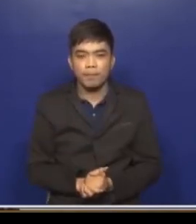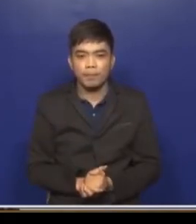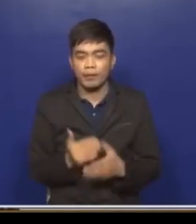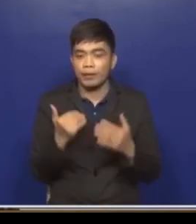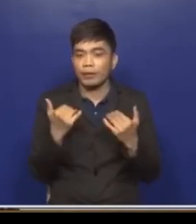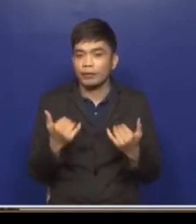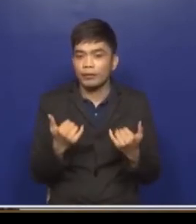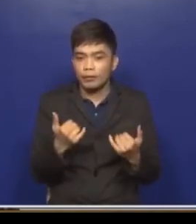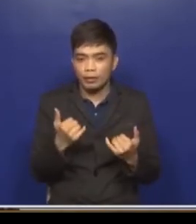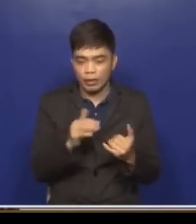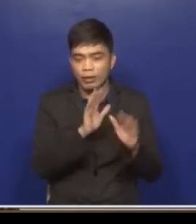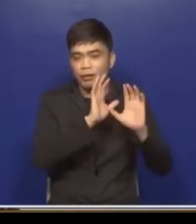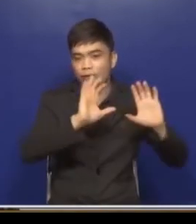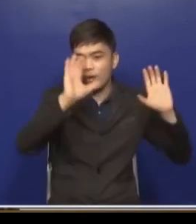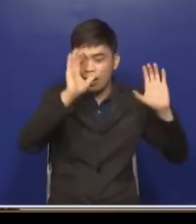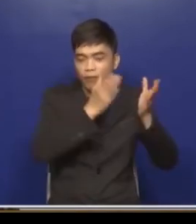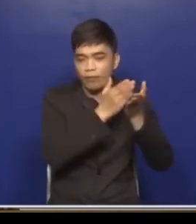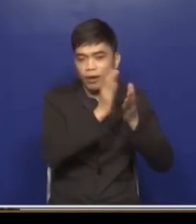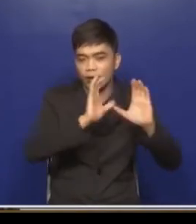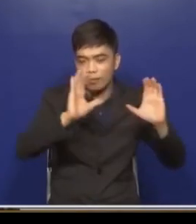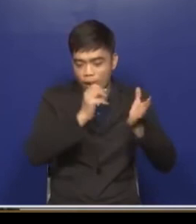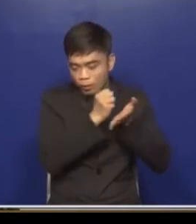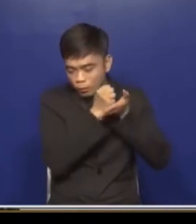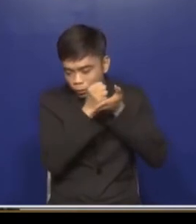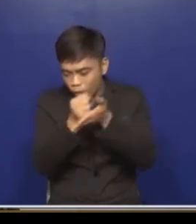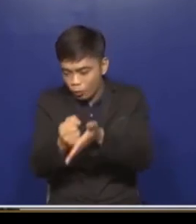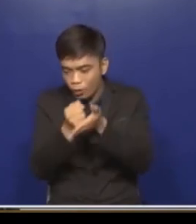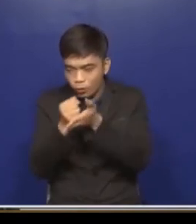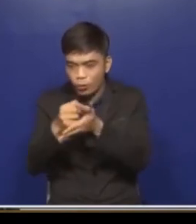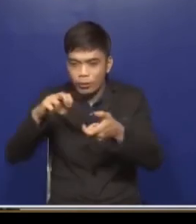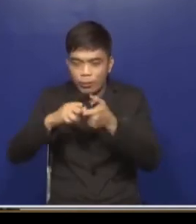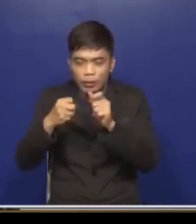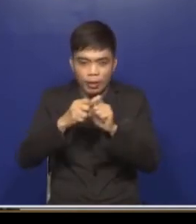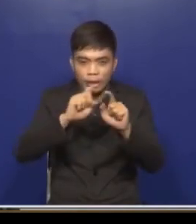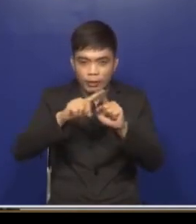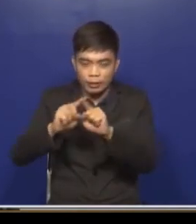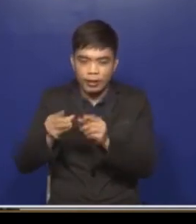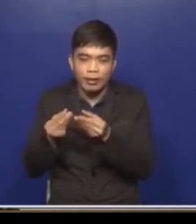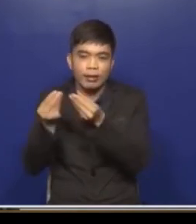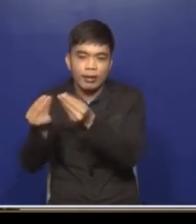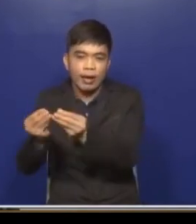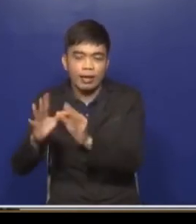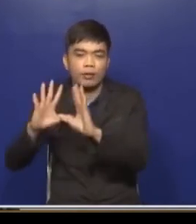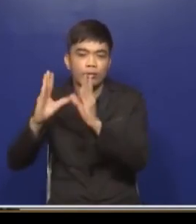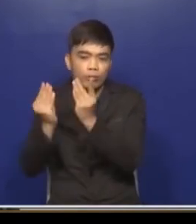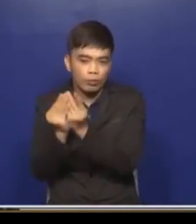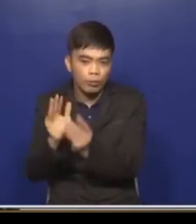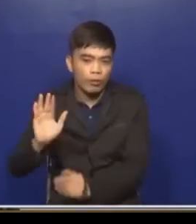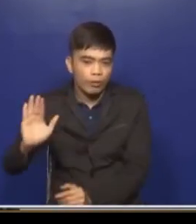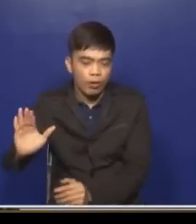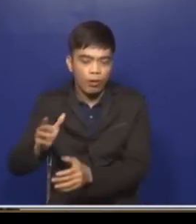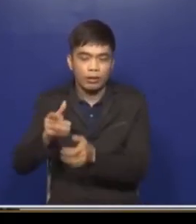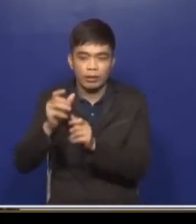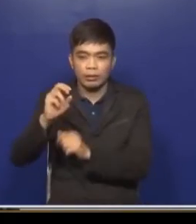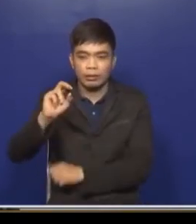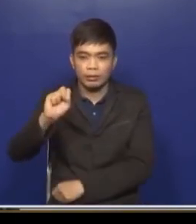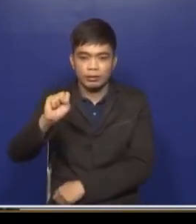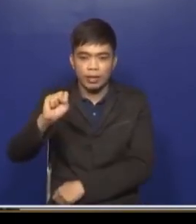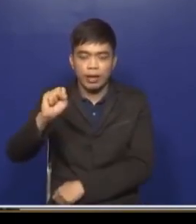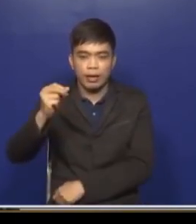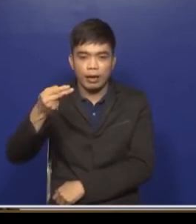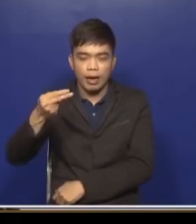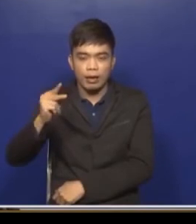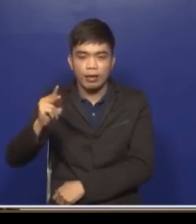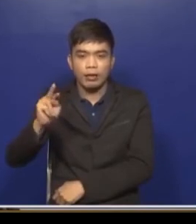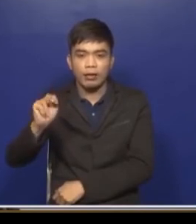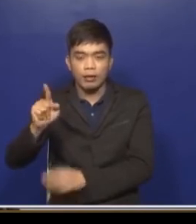มือจากฝายรฐบาหอภากรัฐเข้าไปชวยเหลือในการแ้ปัหาให้ชุมรุมสะกรนี้สามารทจะเปิดได้ไมวาจะเป